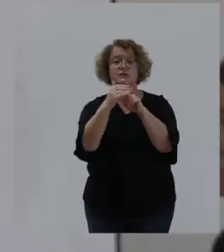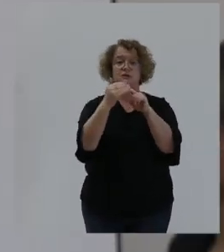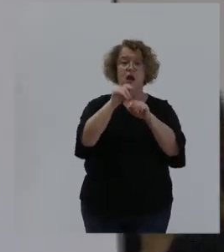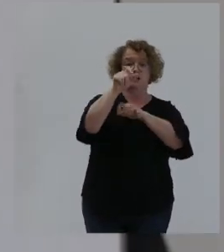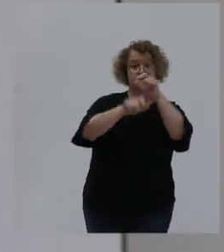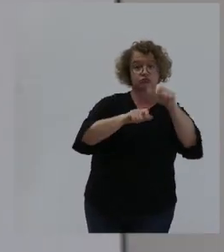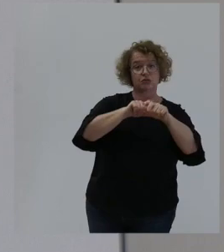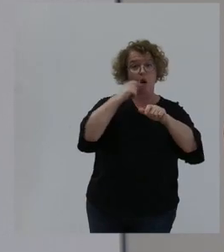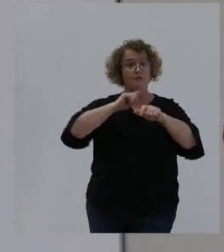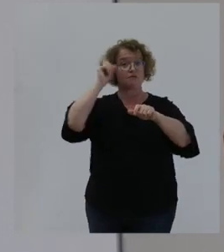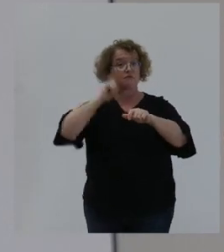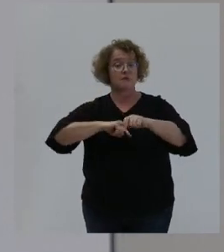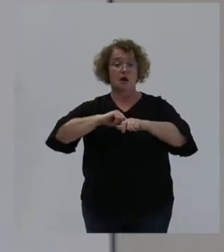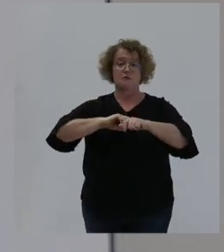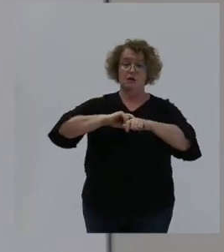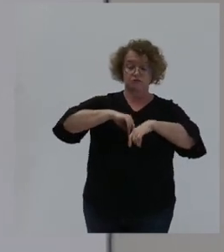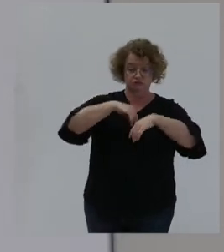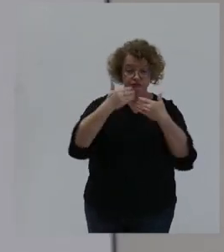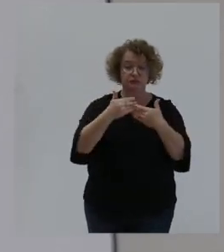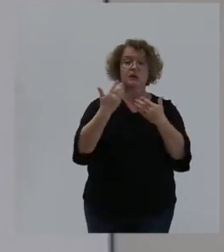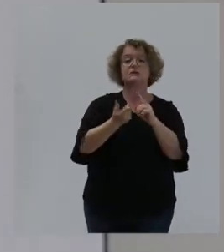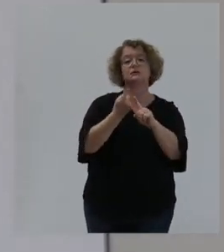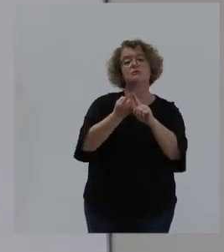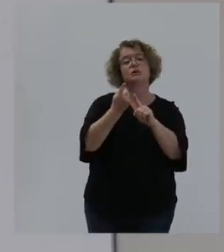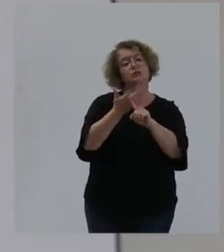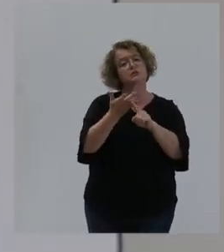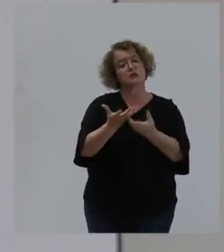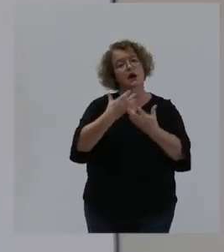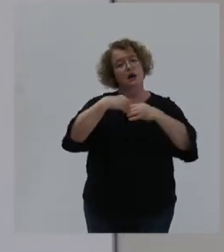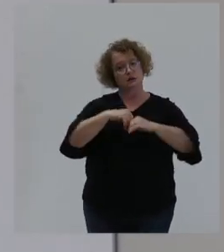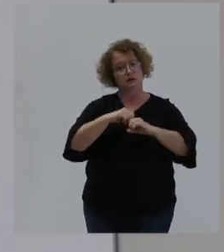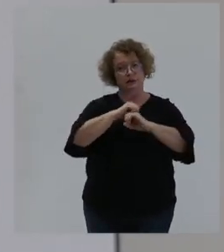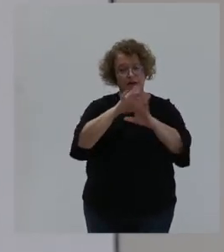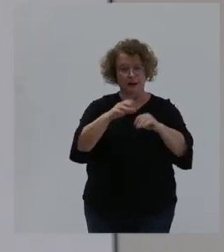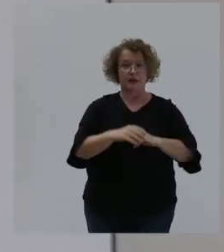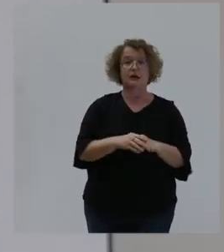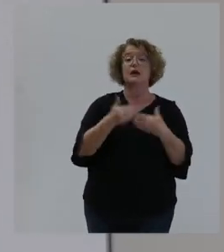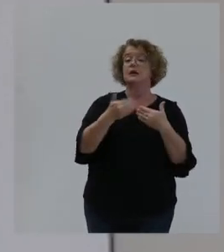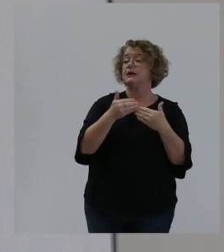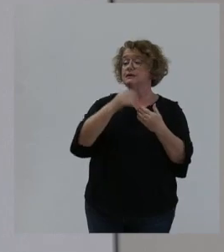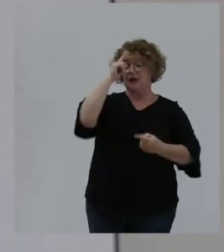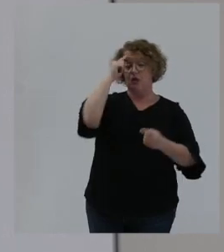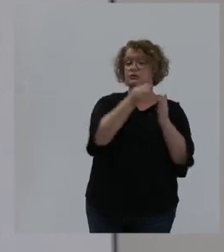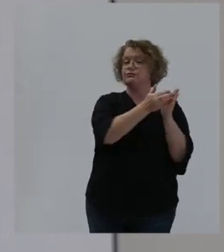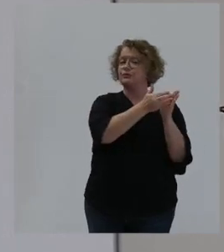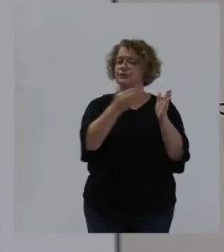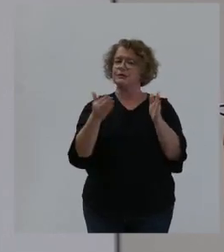des étudiantes et étudiants, soit pleinement prise en compte. Ces